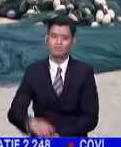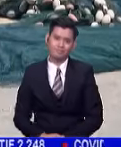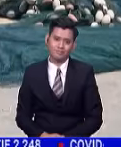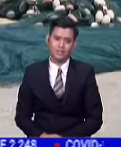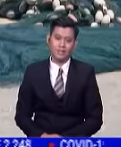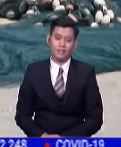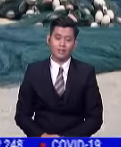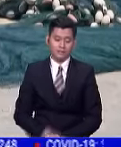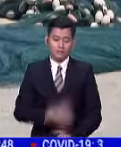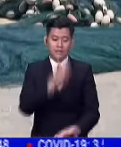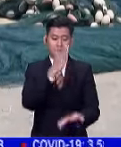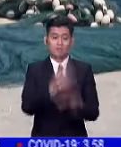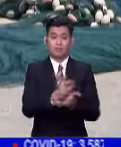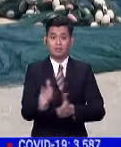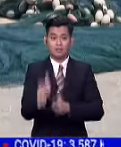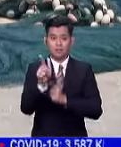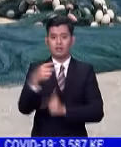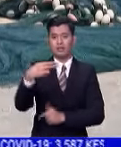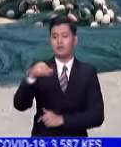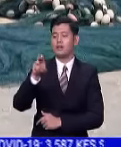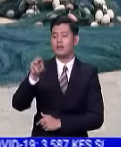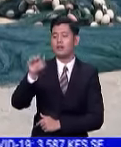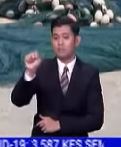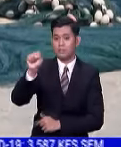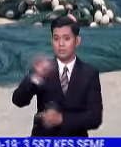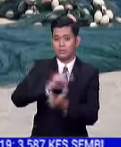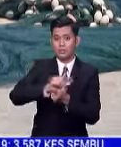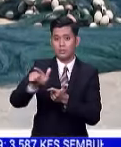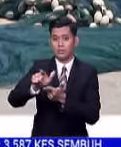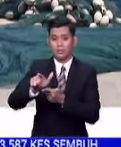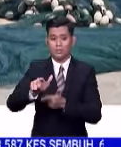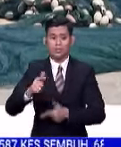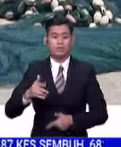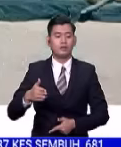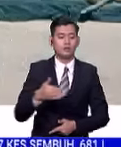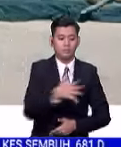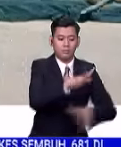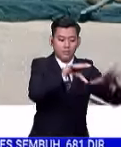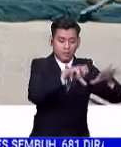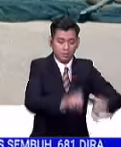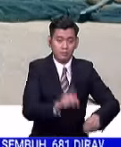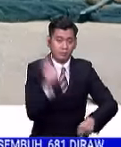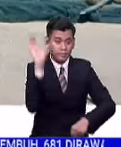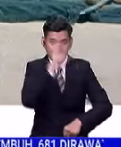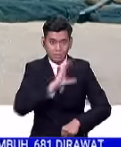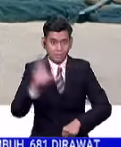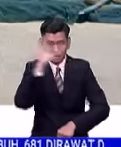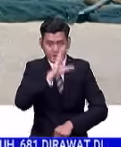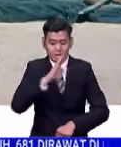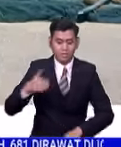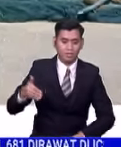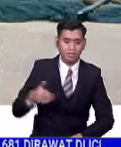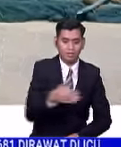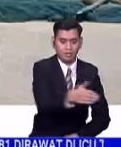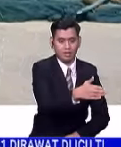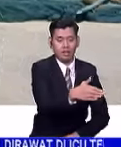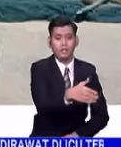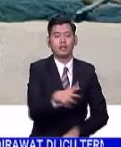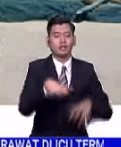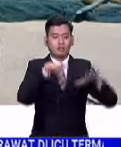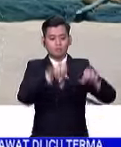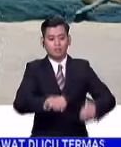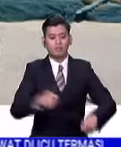Susulan gencatan senjata, Hamas turut membenarkan nelayan untuk mencari rezeki. Dengan kebenaran itu, golongan nelayan telah membuat